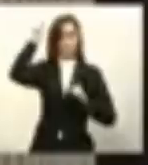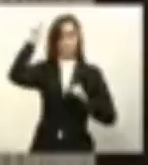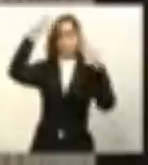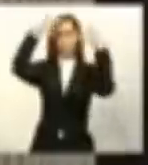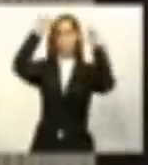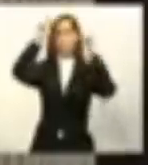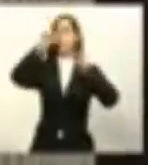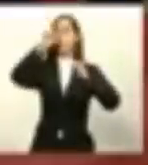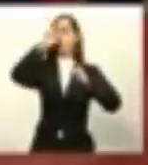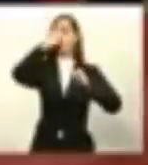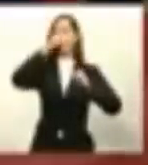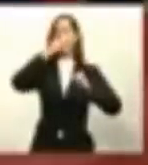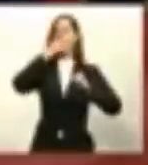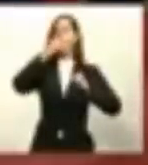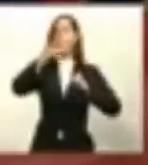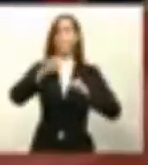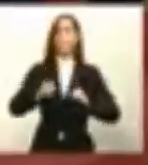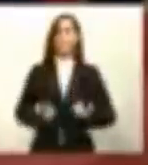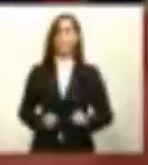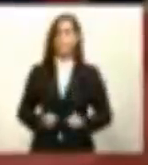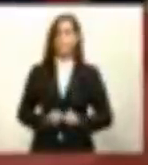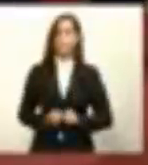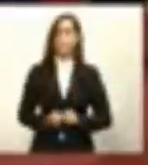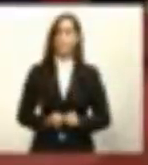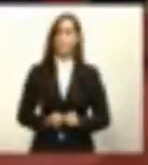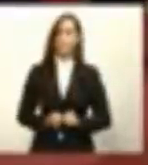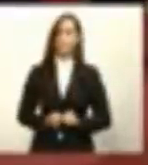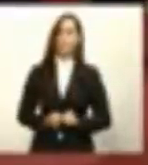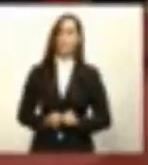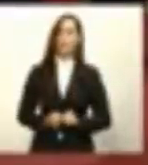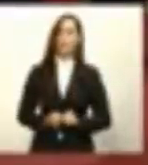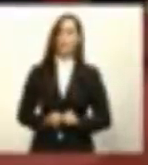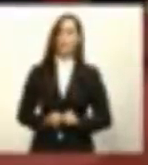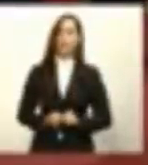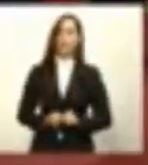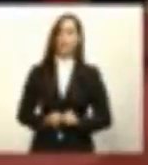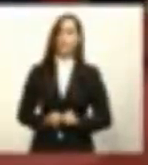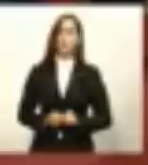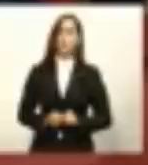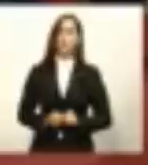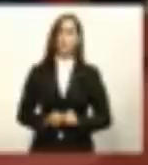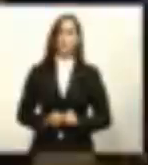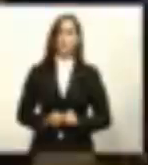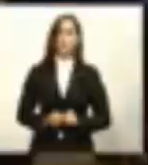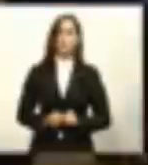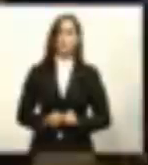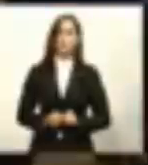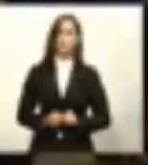occasion pour nous capable continuer informer sur chaîne Paola. Merci Dieu et passeport sexuel.